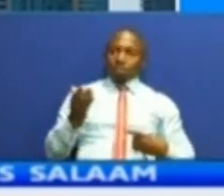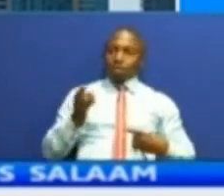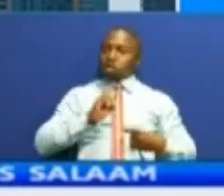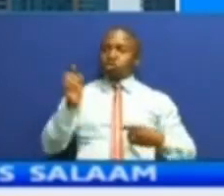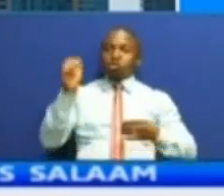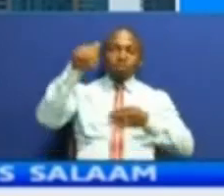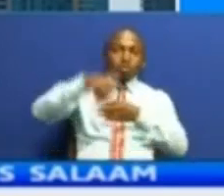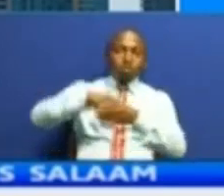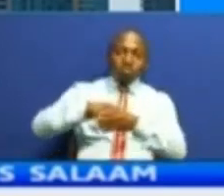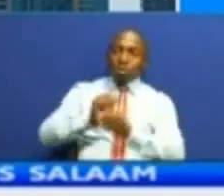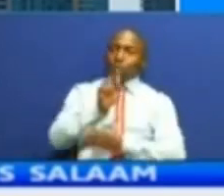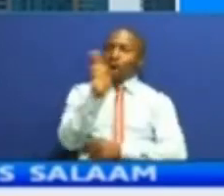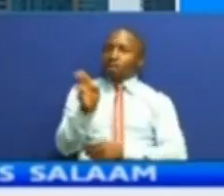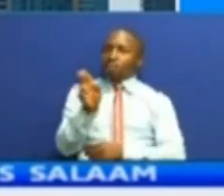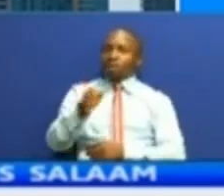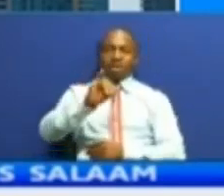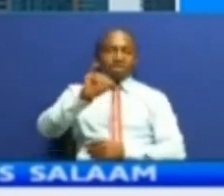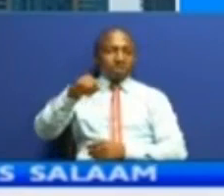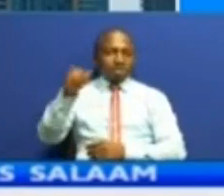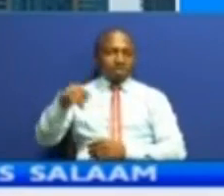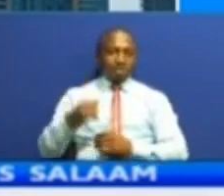tena wa halmashauri ya jiji.